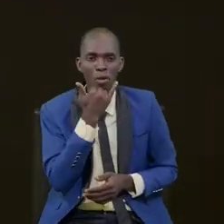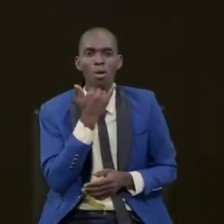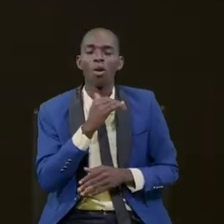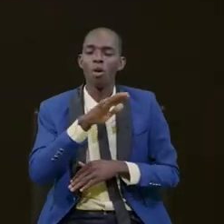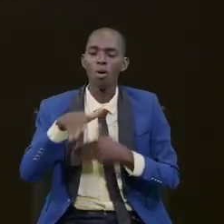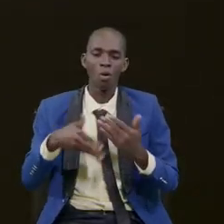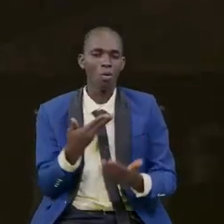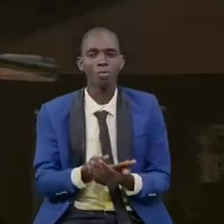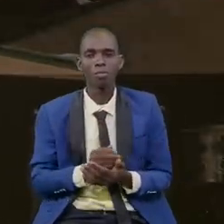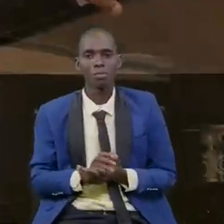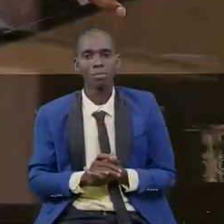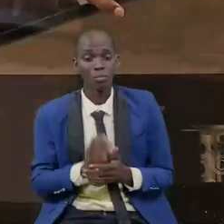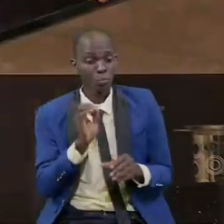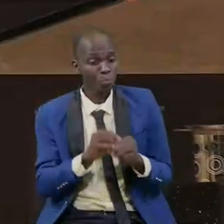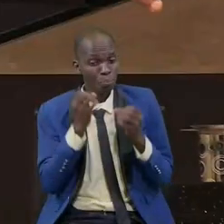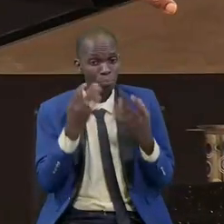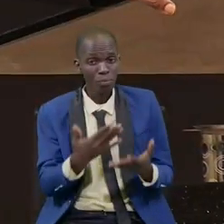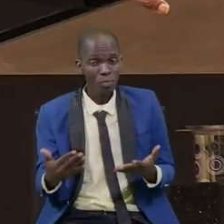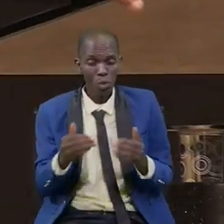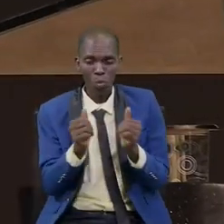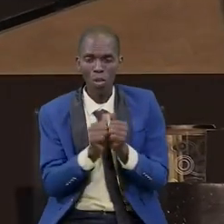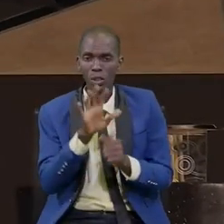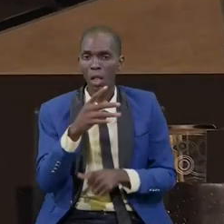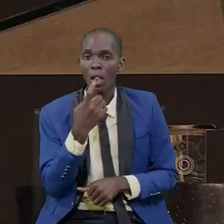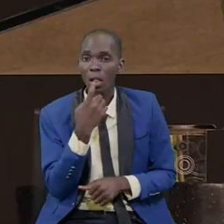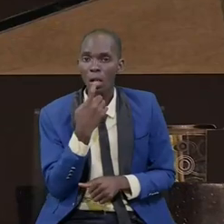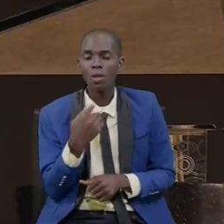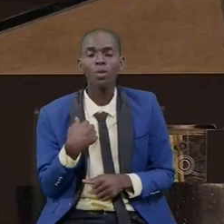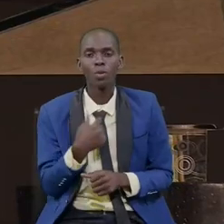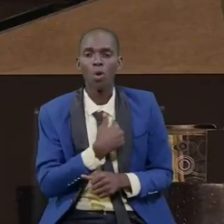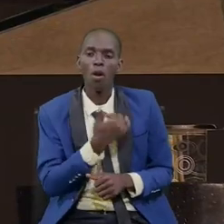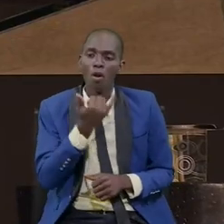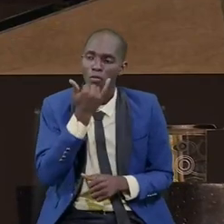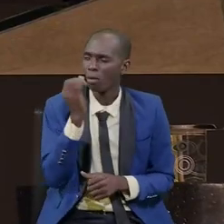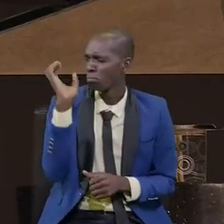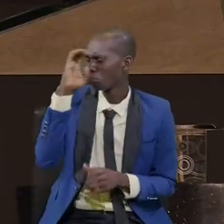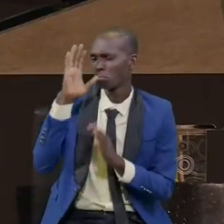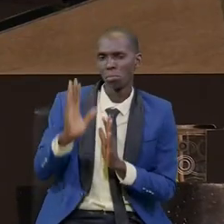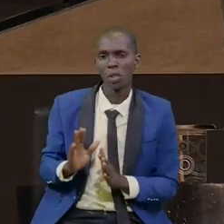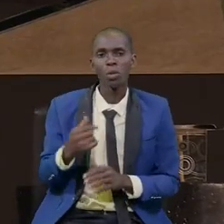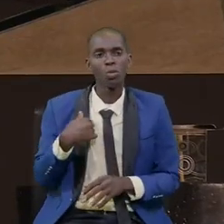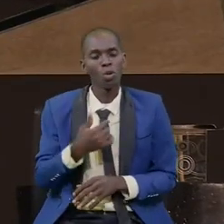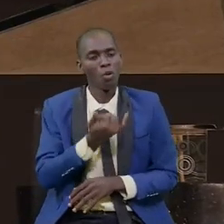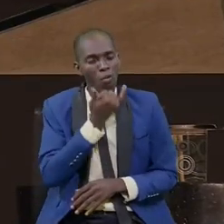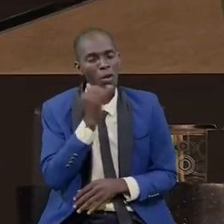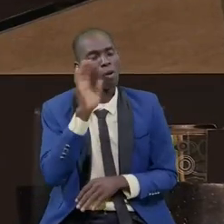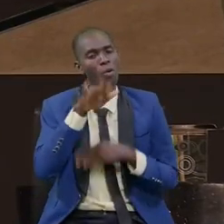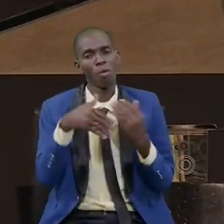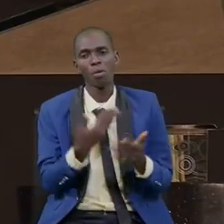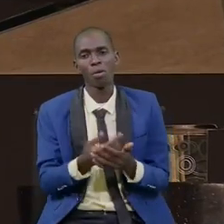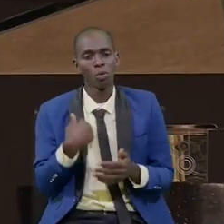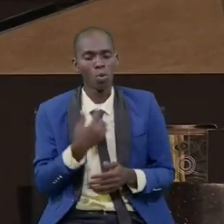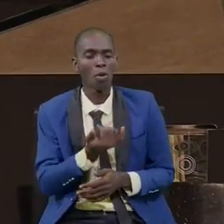plusieurs manières. Nous brochons tous de plusieurs manières. Avec la langue, on